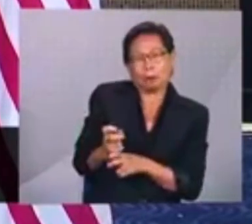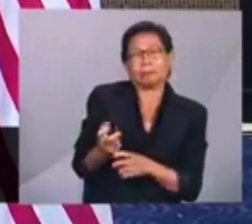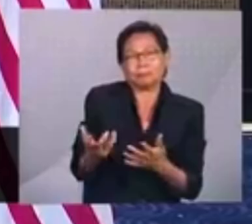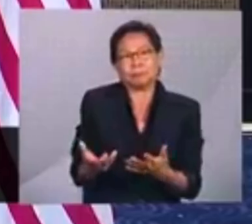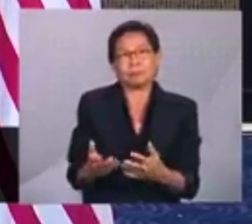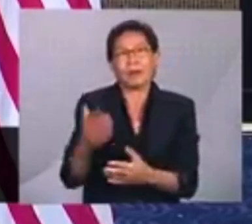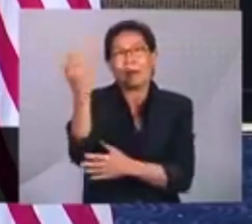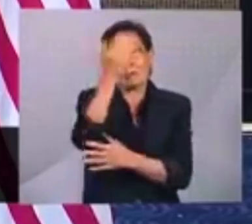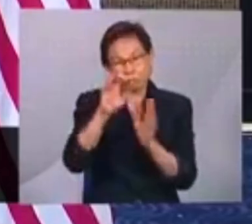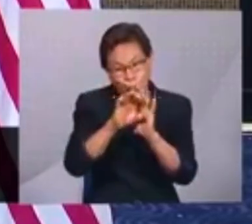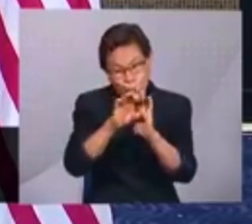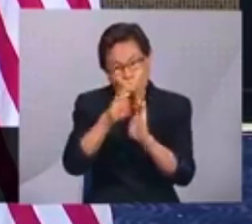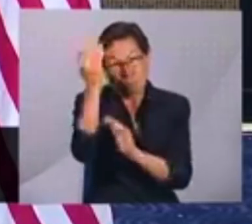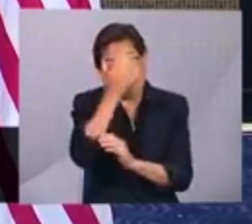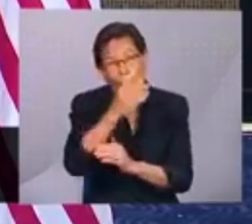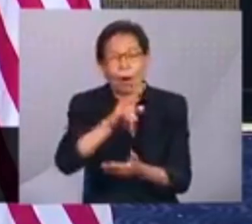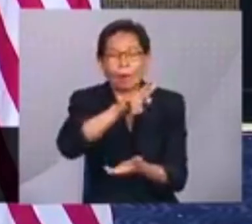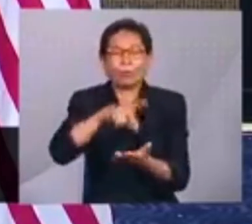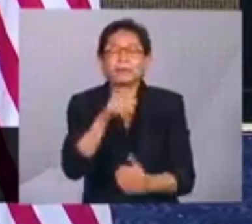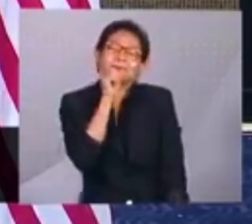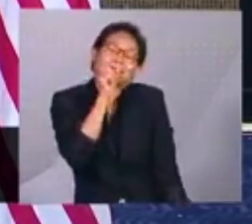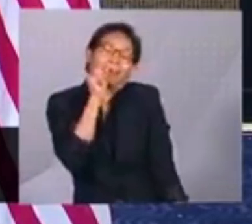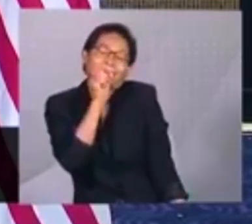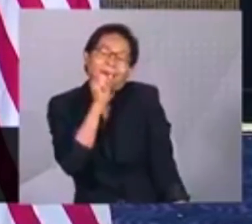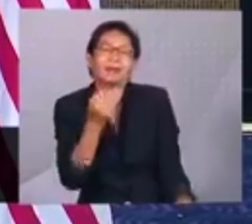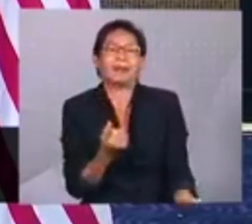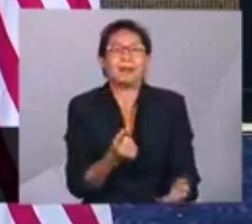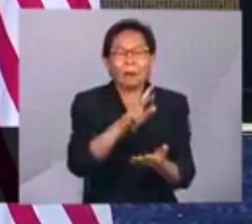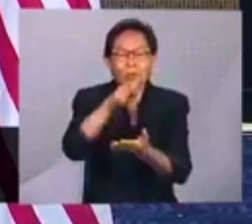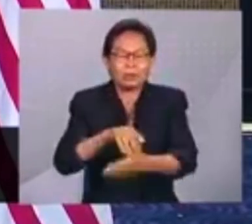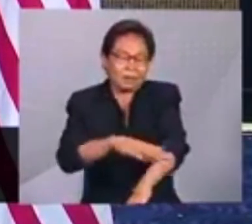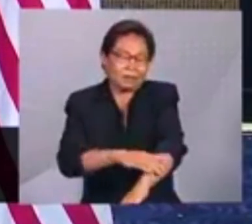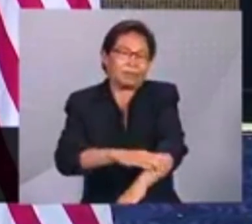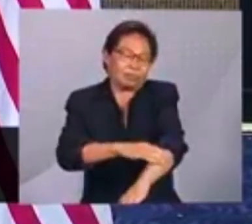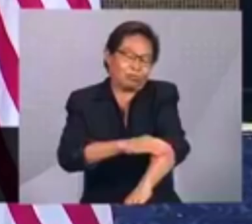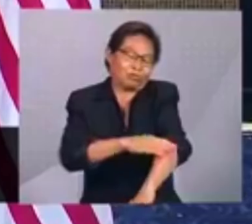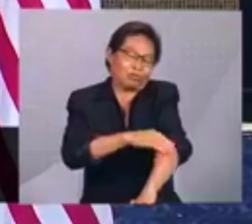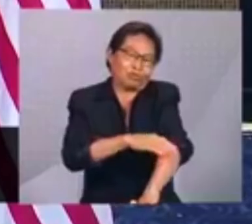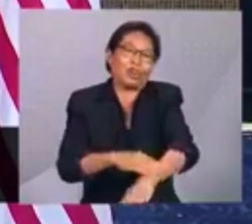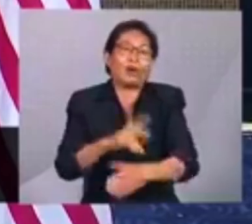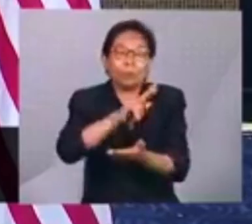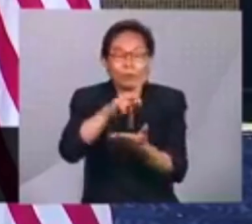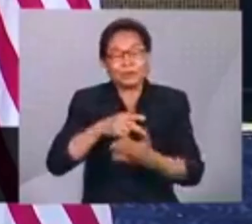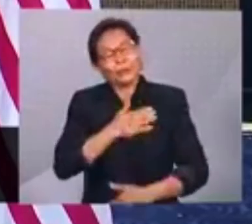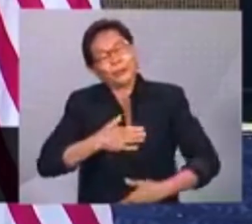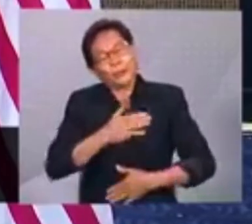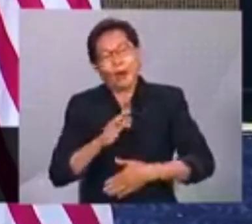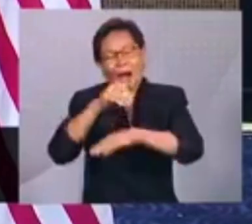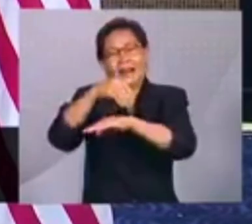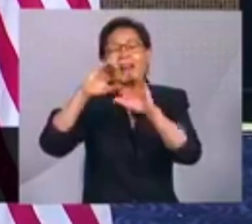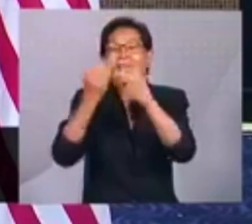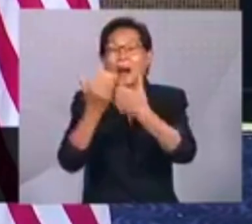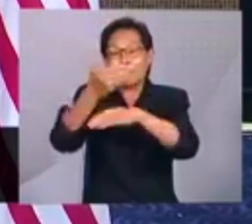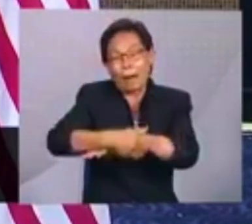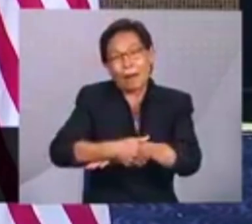panggung wayang pusat karaoke pusat refloxology pusat hiburan klub malam Taman